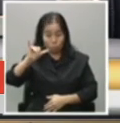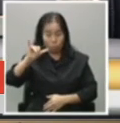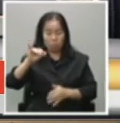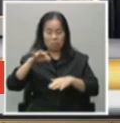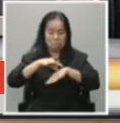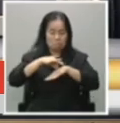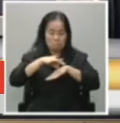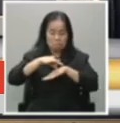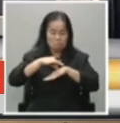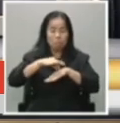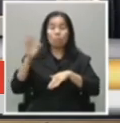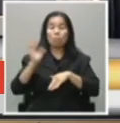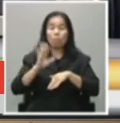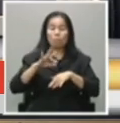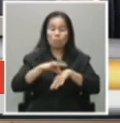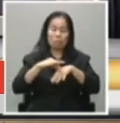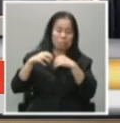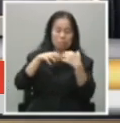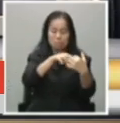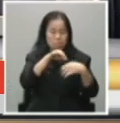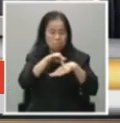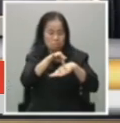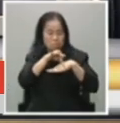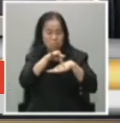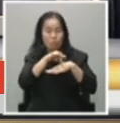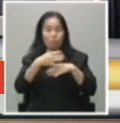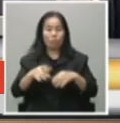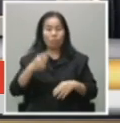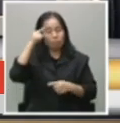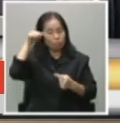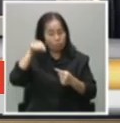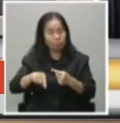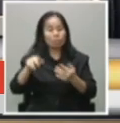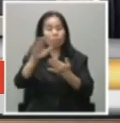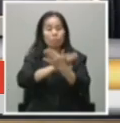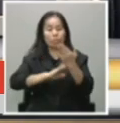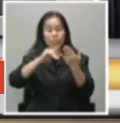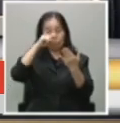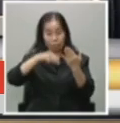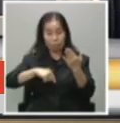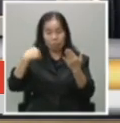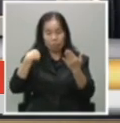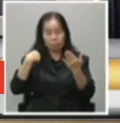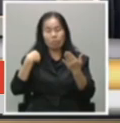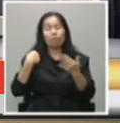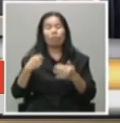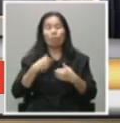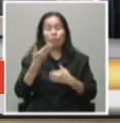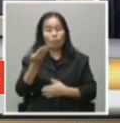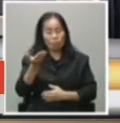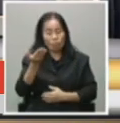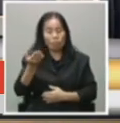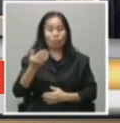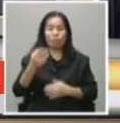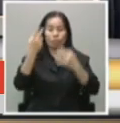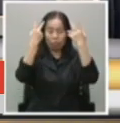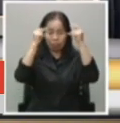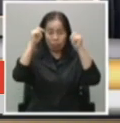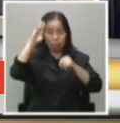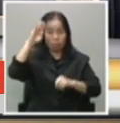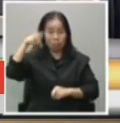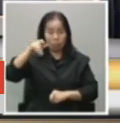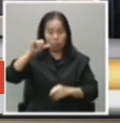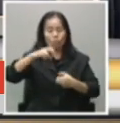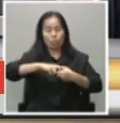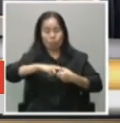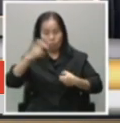แหน่งที่ตนได้ไปแย่งชิงมาและคิดถึงประเทศชาติสักนิดดิฉันขอให้พลเอกประยุทธ์ลาออกจากการเป็นนาย